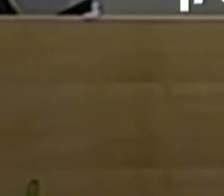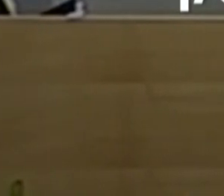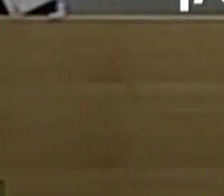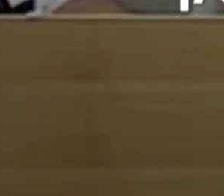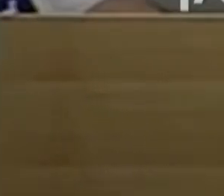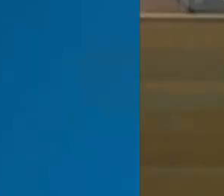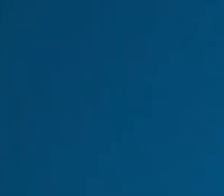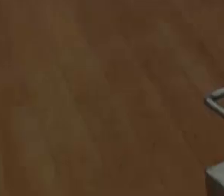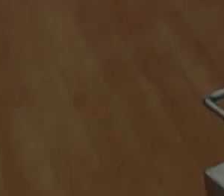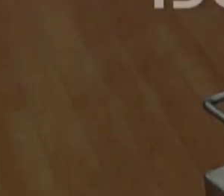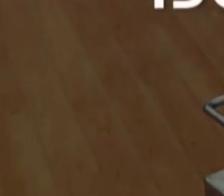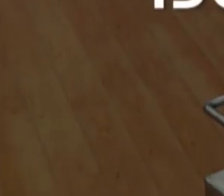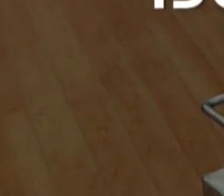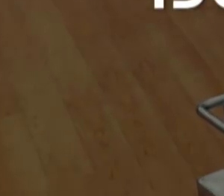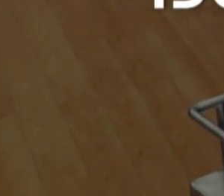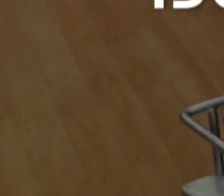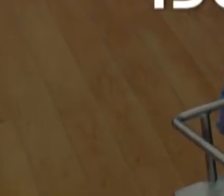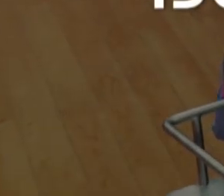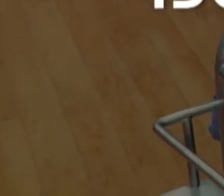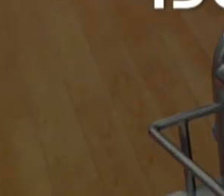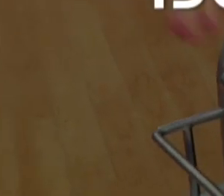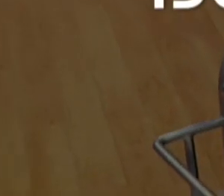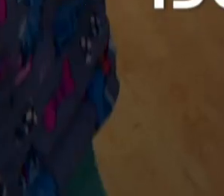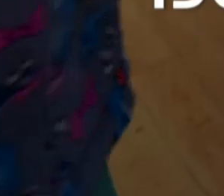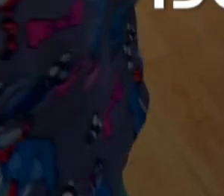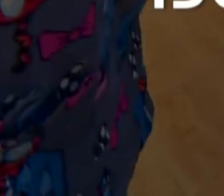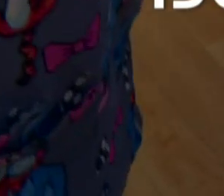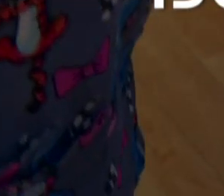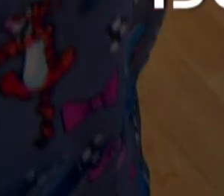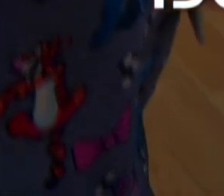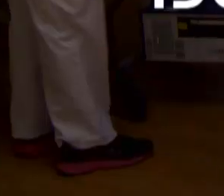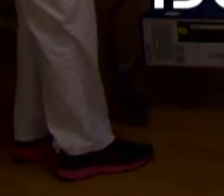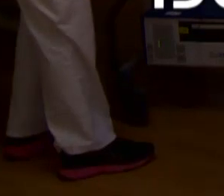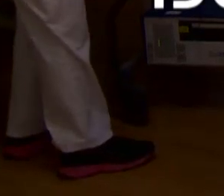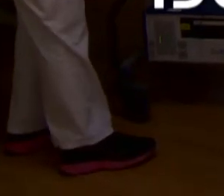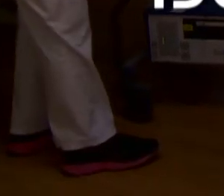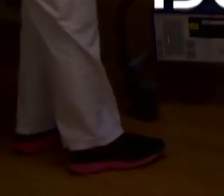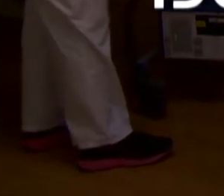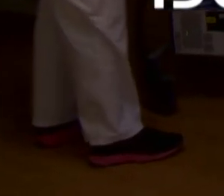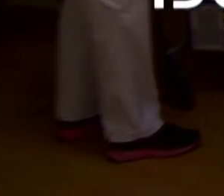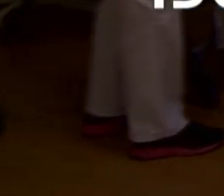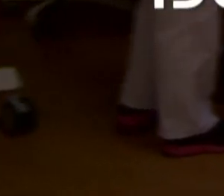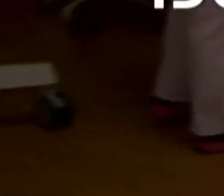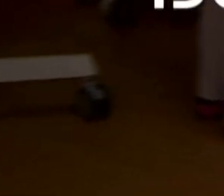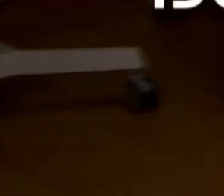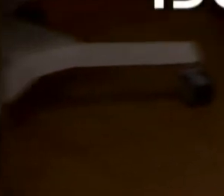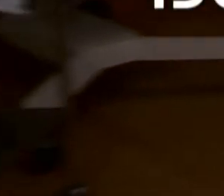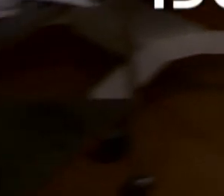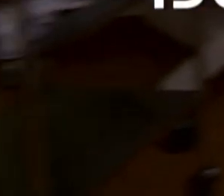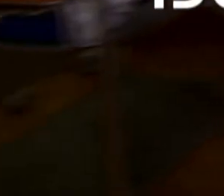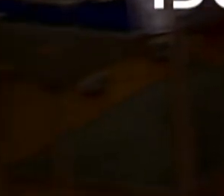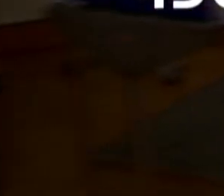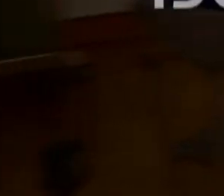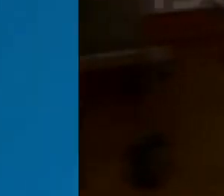קליניים שנערכים פה בארץ, בבתי חולים. גם בארץ וגם בחול. חצבת בתינוקייה, פרסום ראשון. יולדת חלתה ועשרות תינוקות